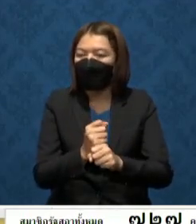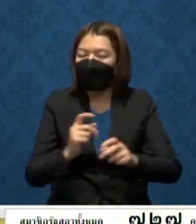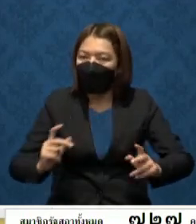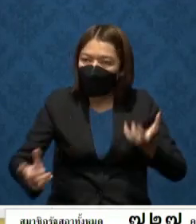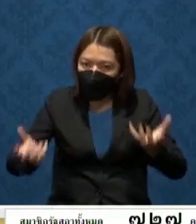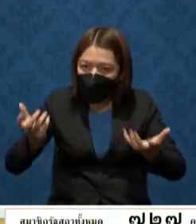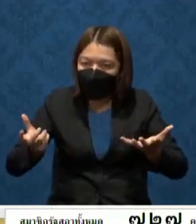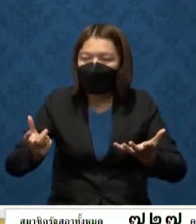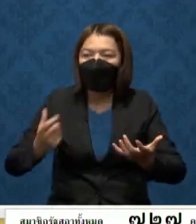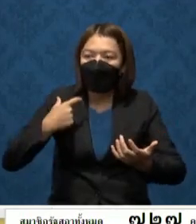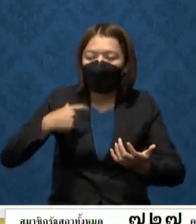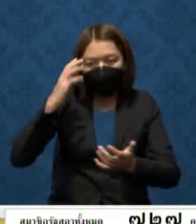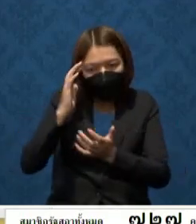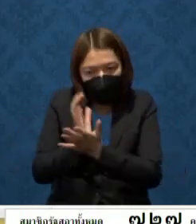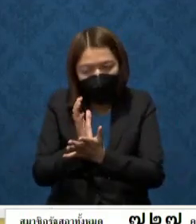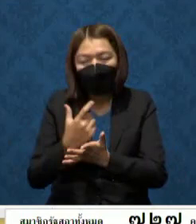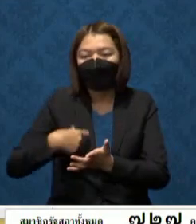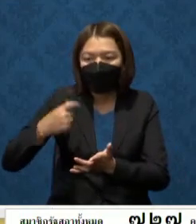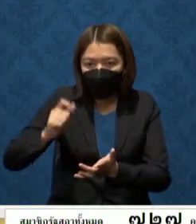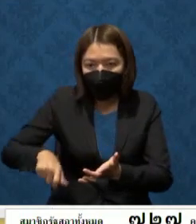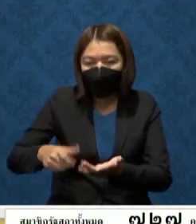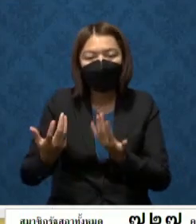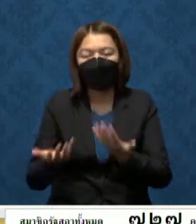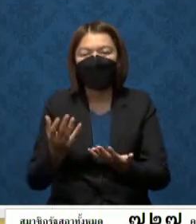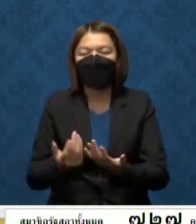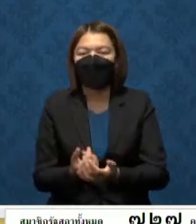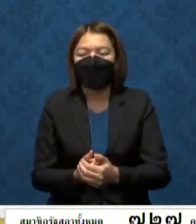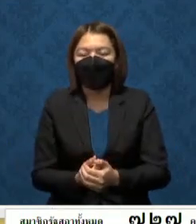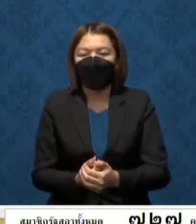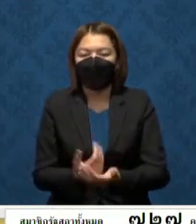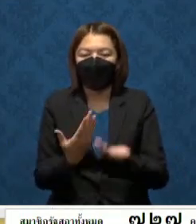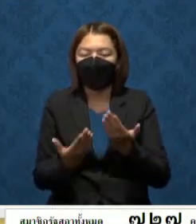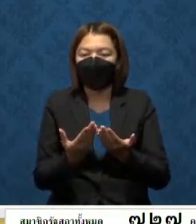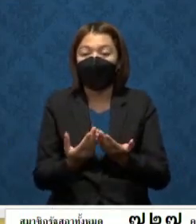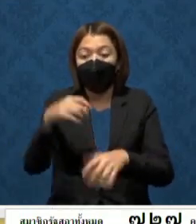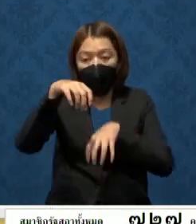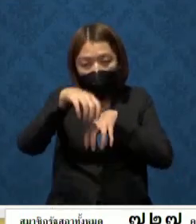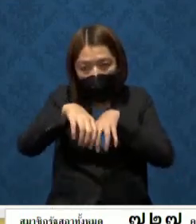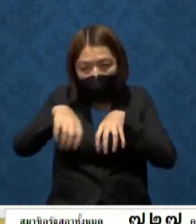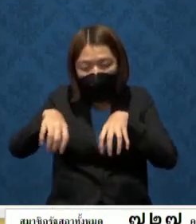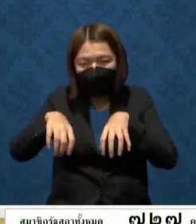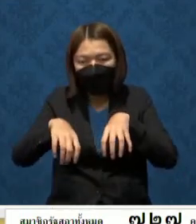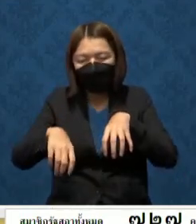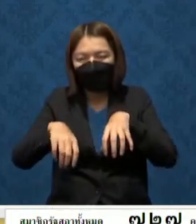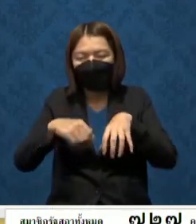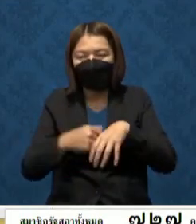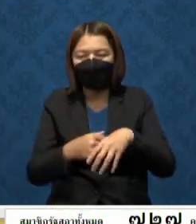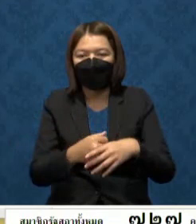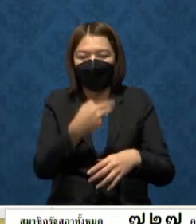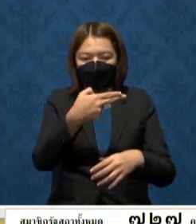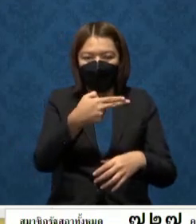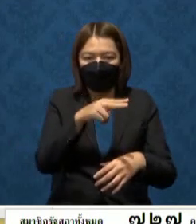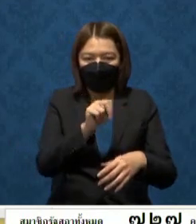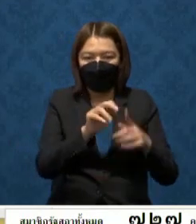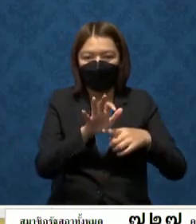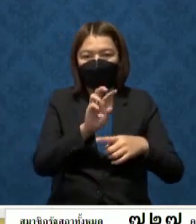จหัดนี้กรริการได้เติคำว่าหรือองคกรเหตุผลก็คือสืมเื่องมาจากการที่กรรม